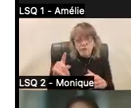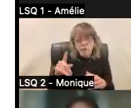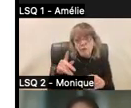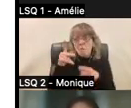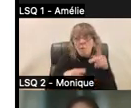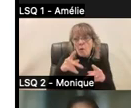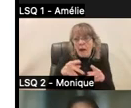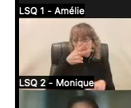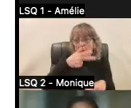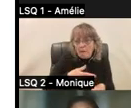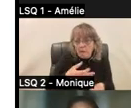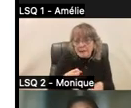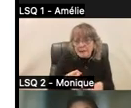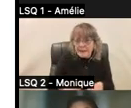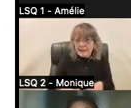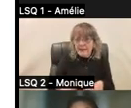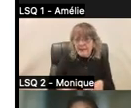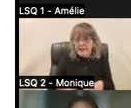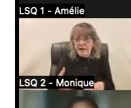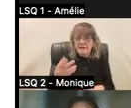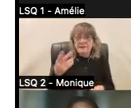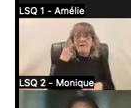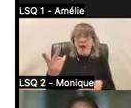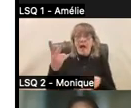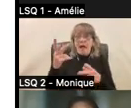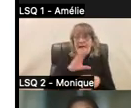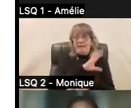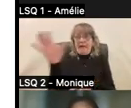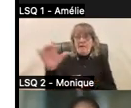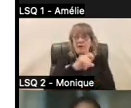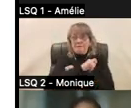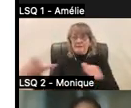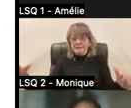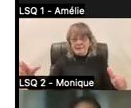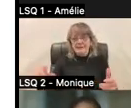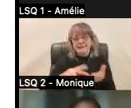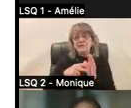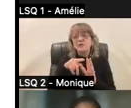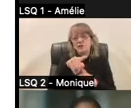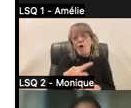petite par rapport à la taille du pays pose un défi important.